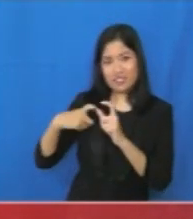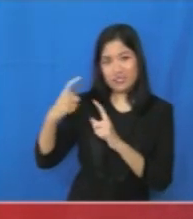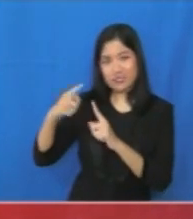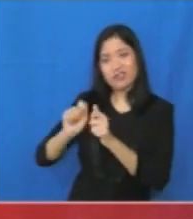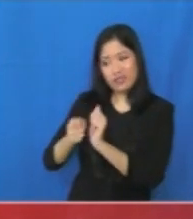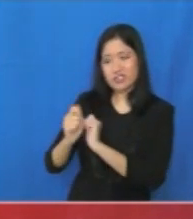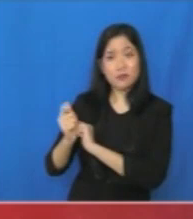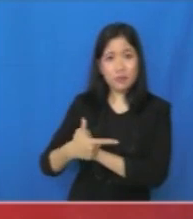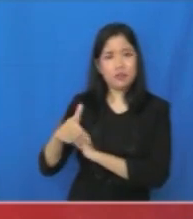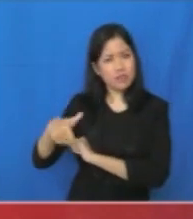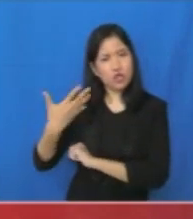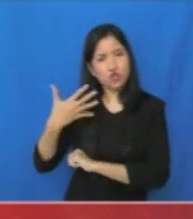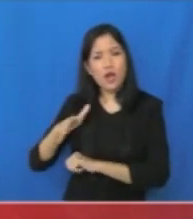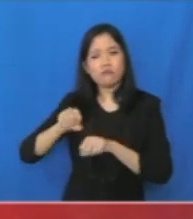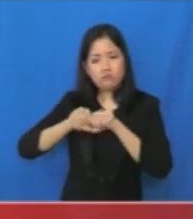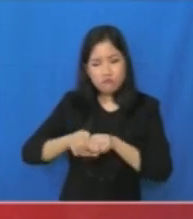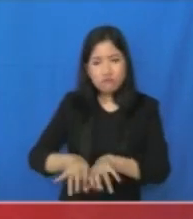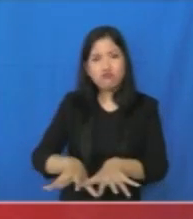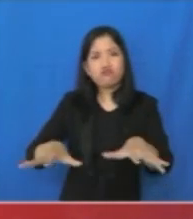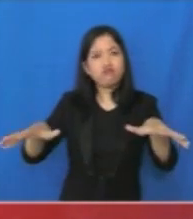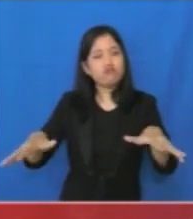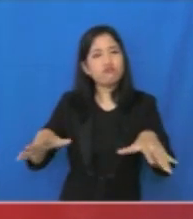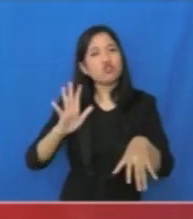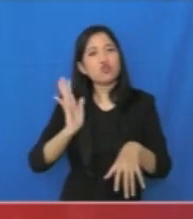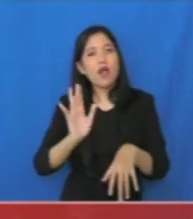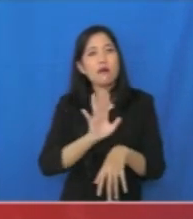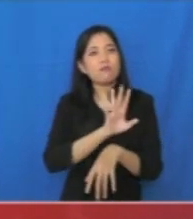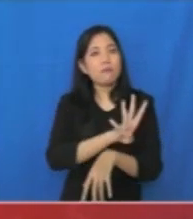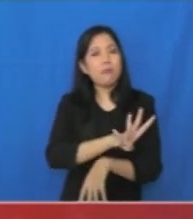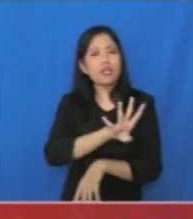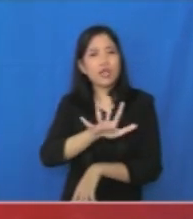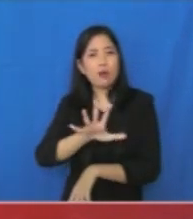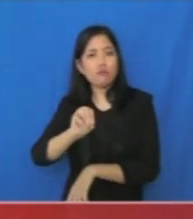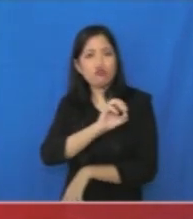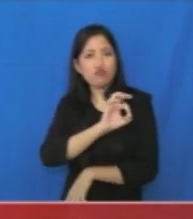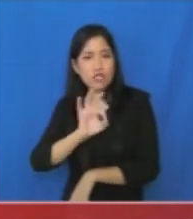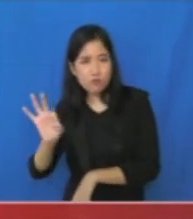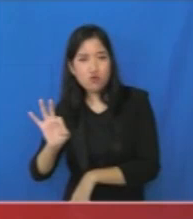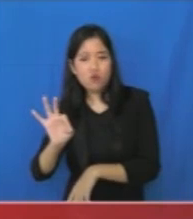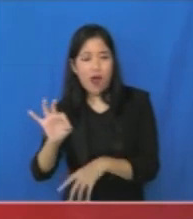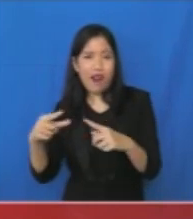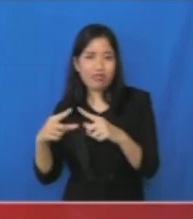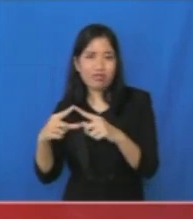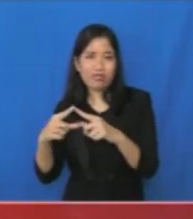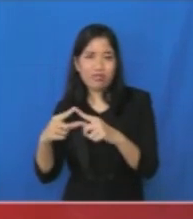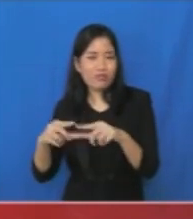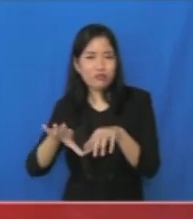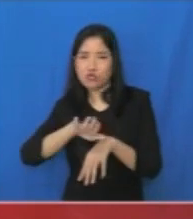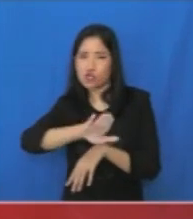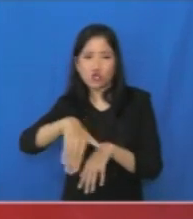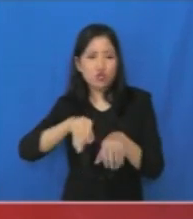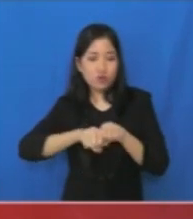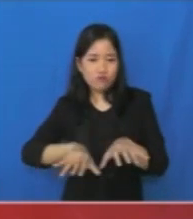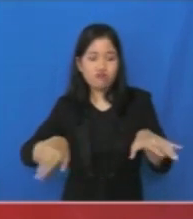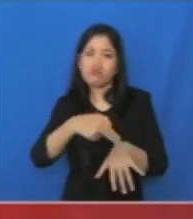sudah didistribusikan lebih dari 450.000 Beat ke seluruh